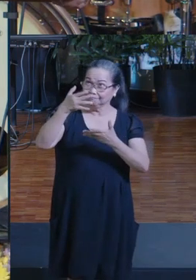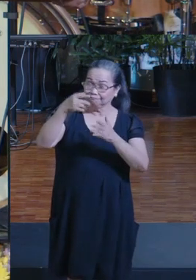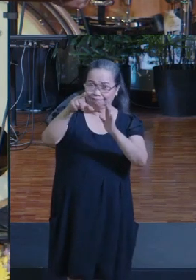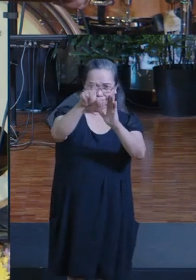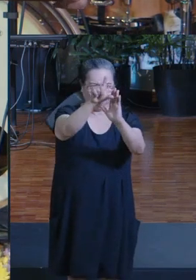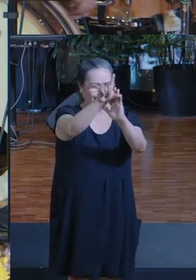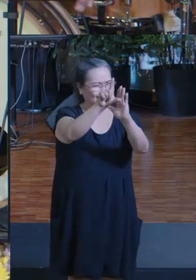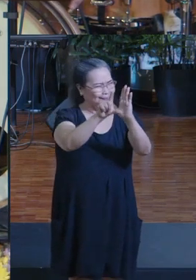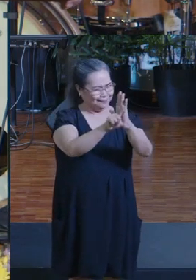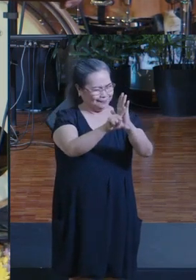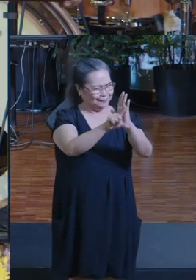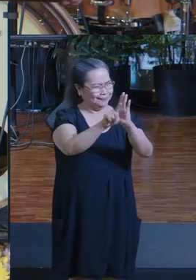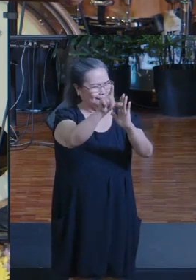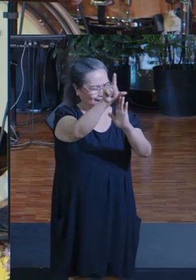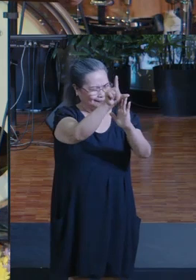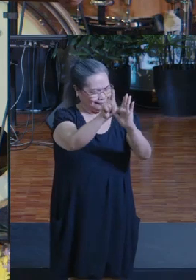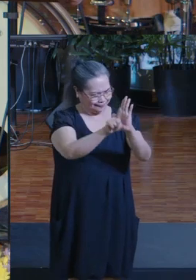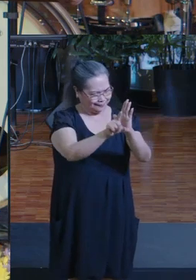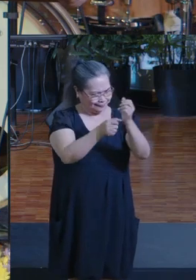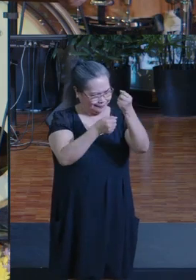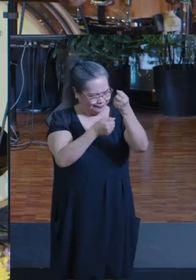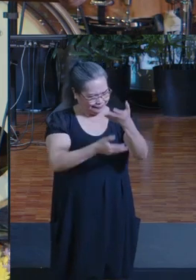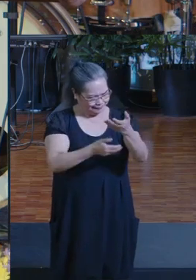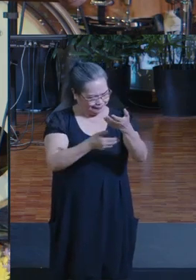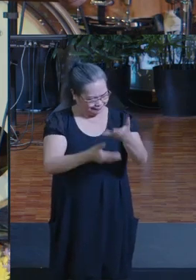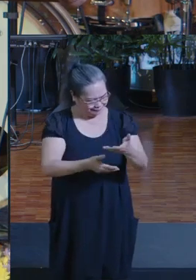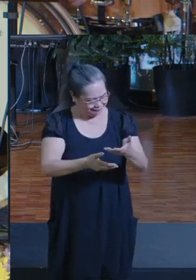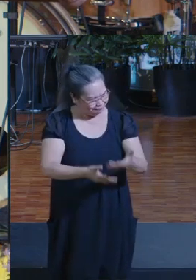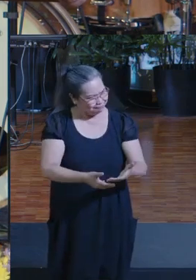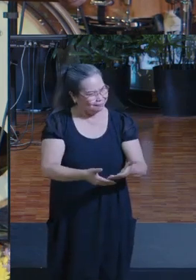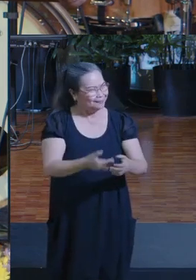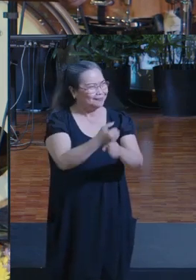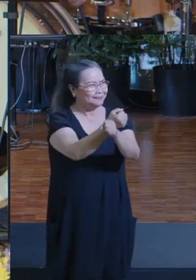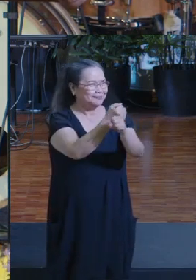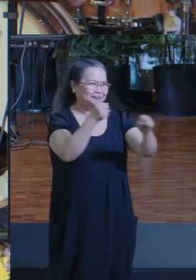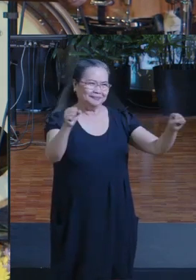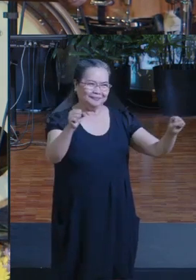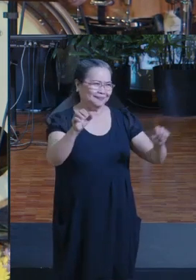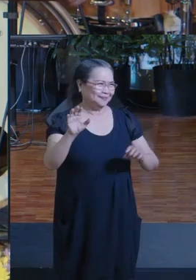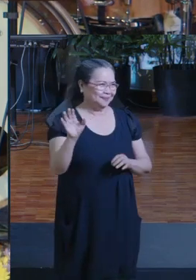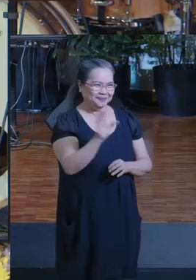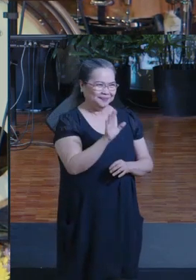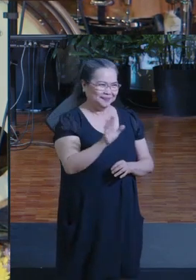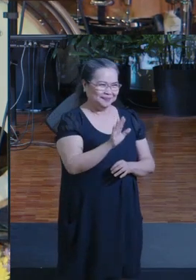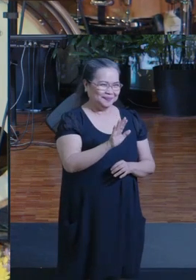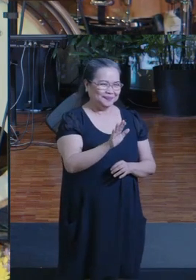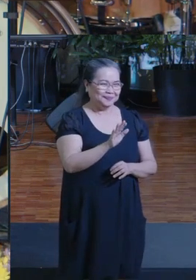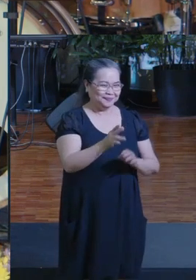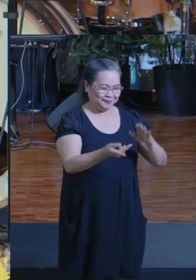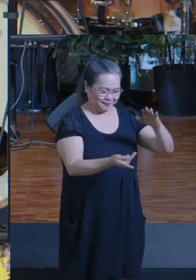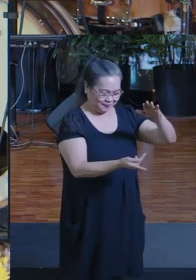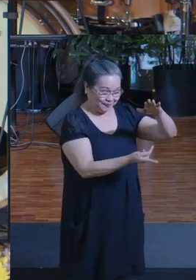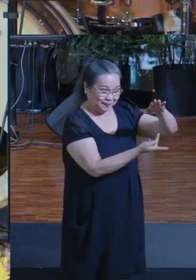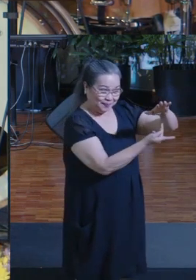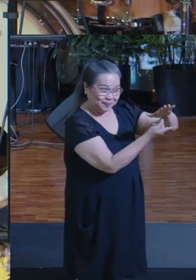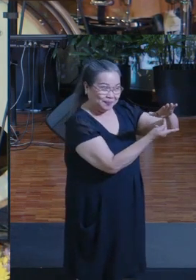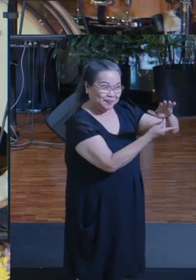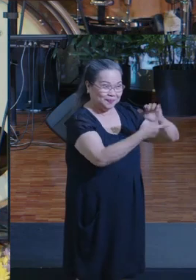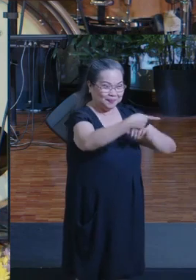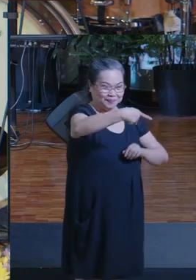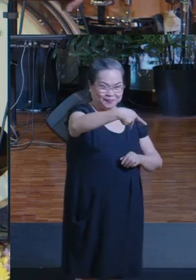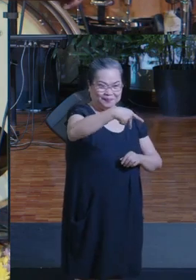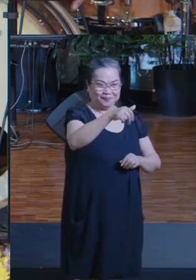batas para sa ating kaligtasan. Ito ang ipinapaliwanag ni Pablo sa mga